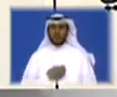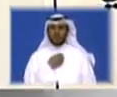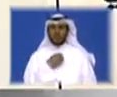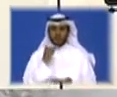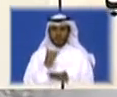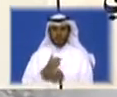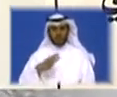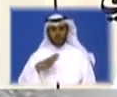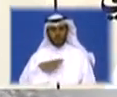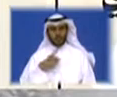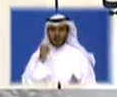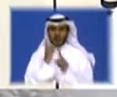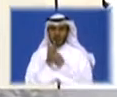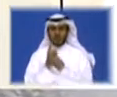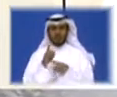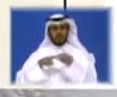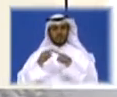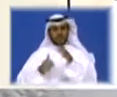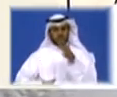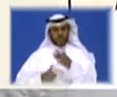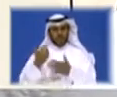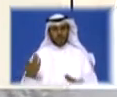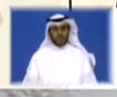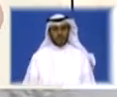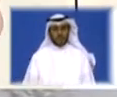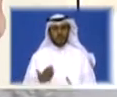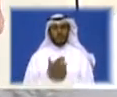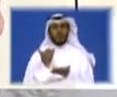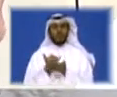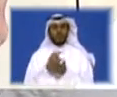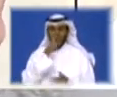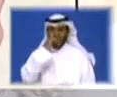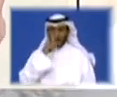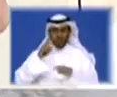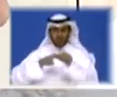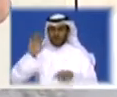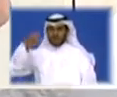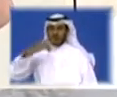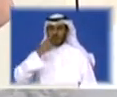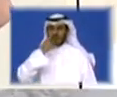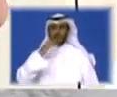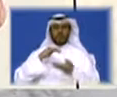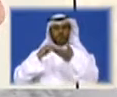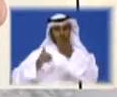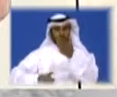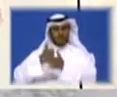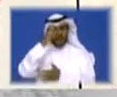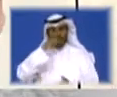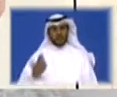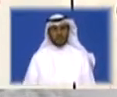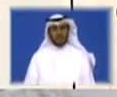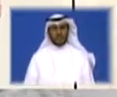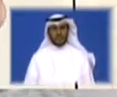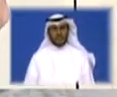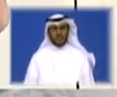المدير، يوصل إلى رئيس المكتب، يحل مشكلته، ولا ليش موجود في هذا المكان إلا لحل المشاكل، إلا للوضع الاستراتيجي، إلا لتنفيذ الخطط والاستراتيجيات وزارة